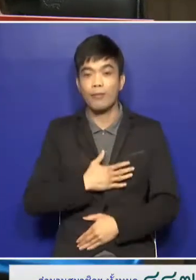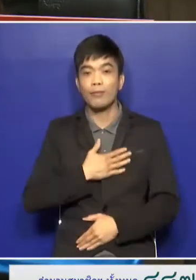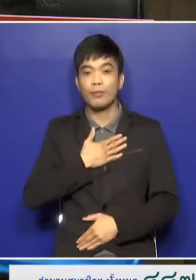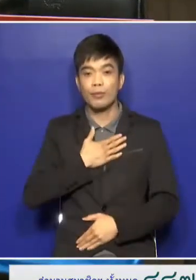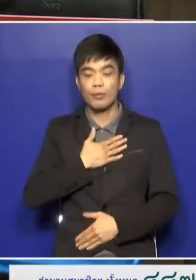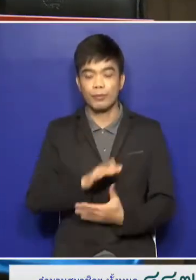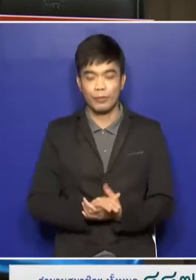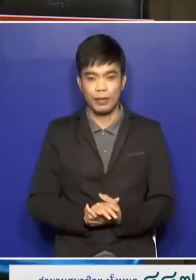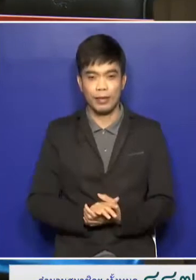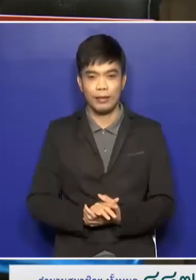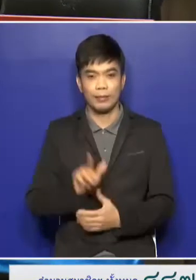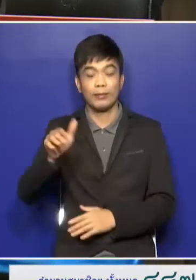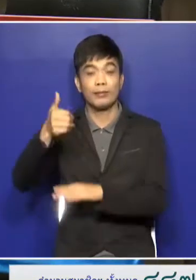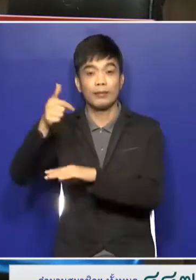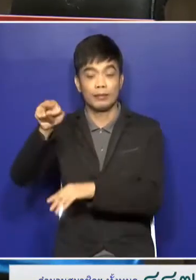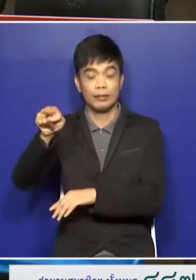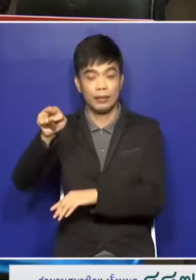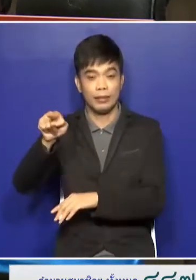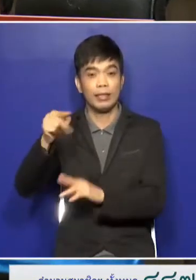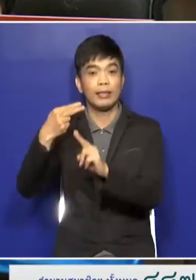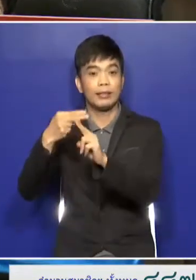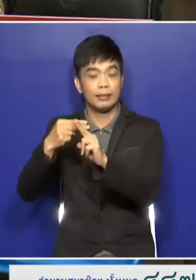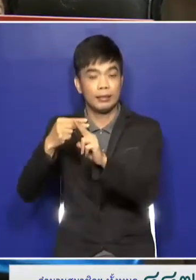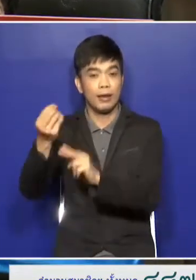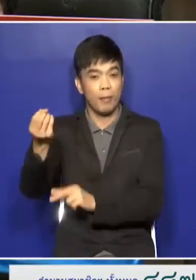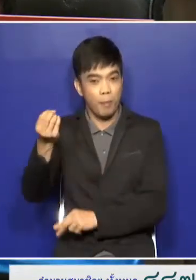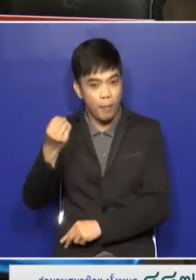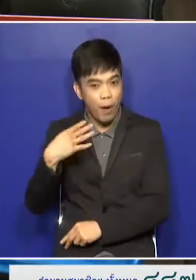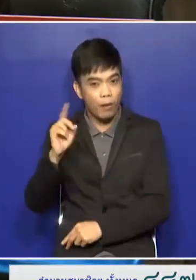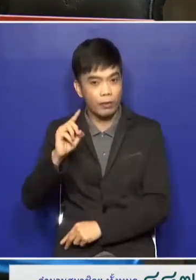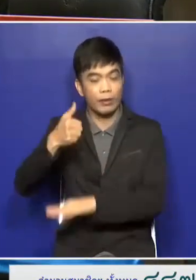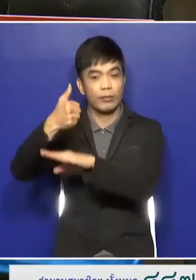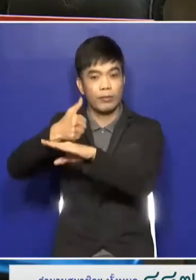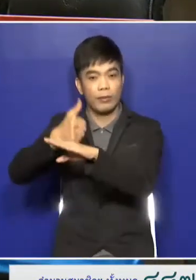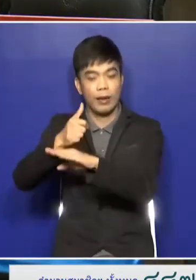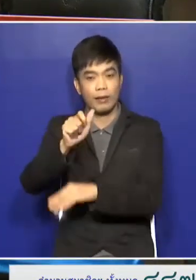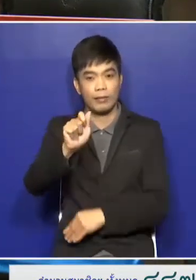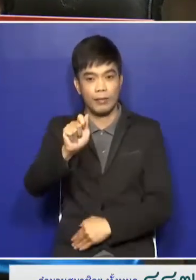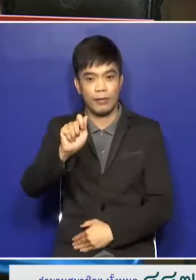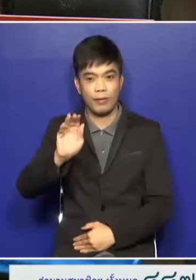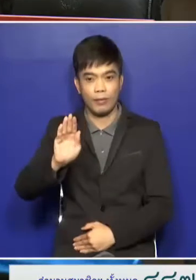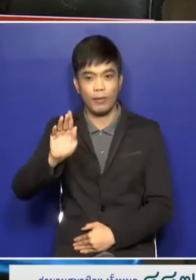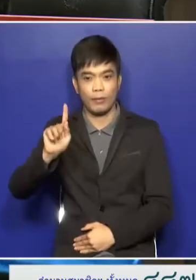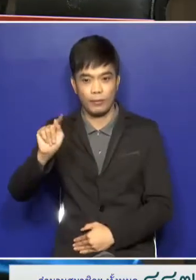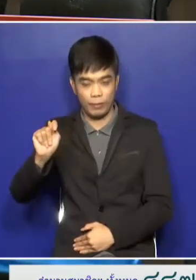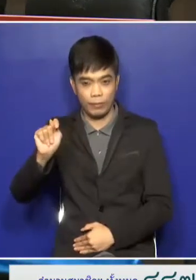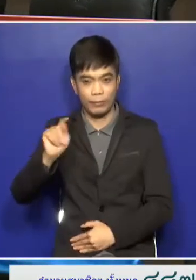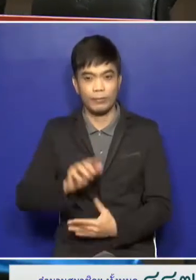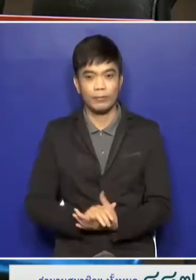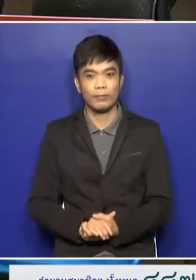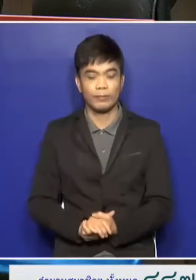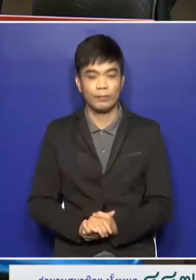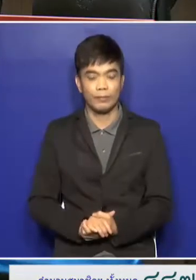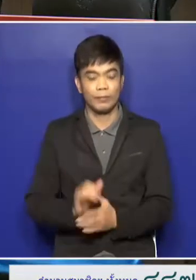รียนจากนายกฤษดากรสุริยวงศ์นายกองค์การบริหารส่วนตำบลกบิลบุรีอำเภอกบิ